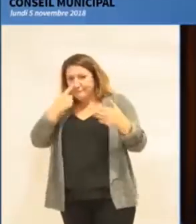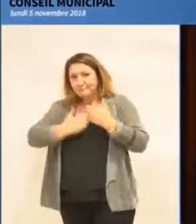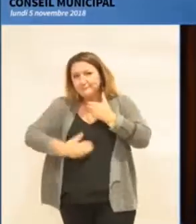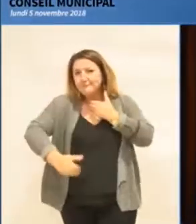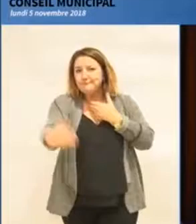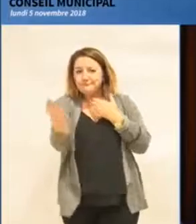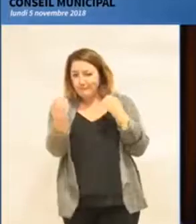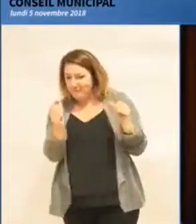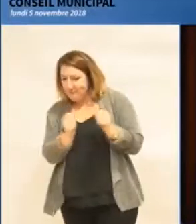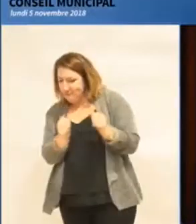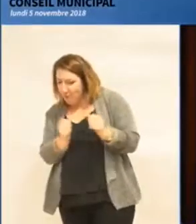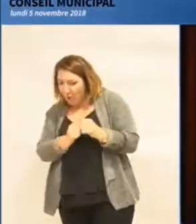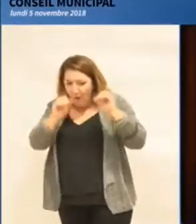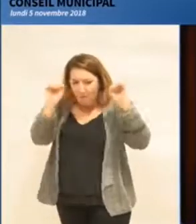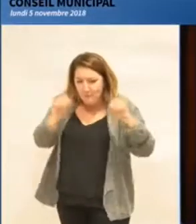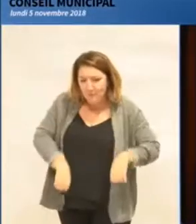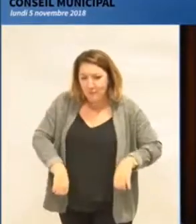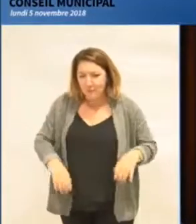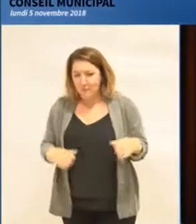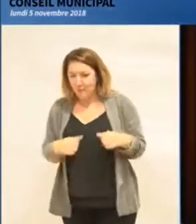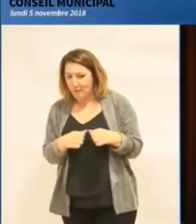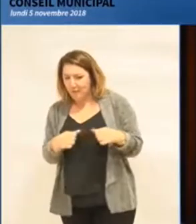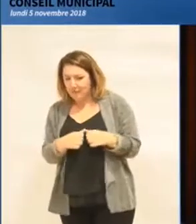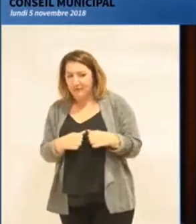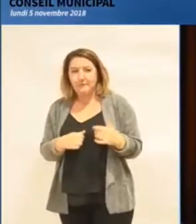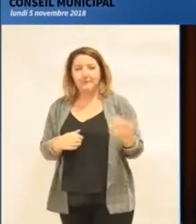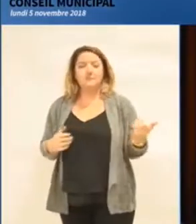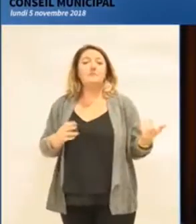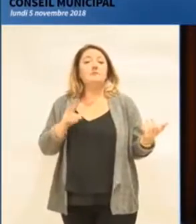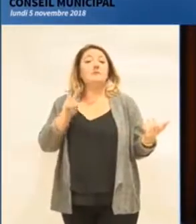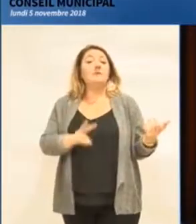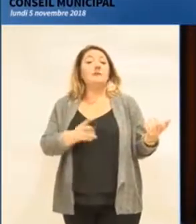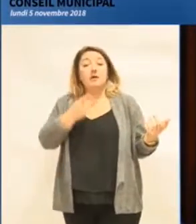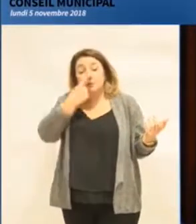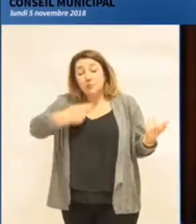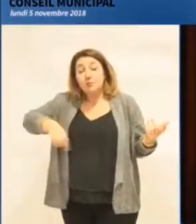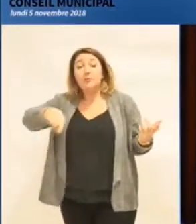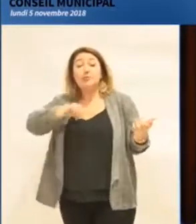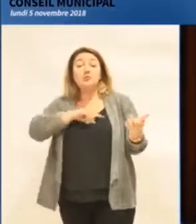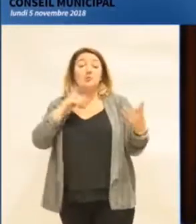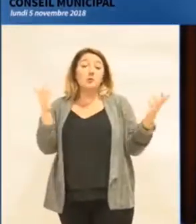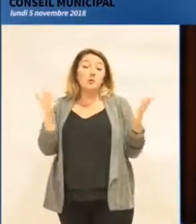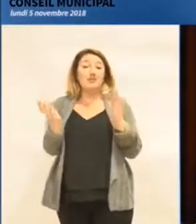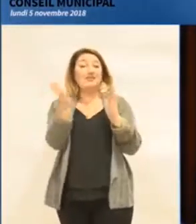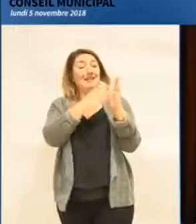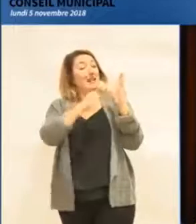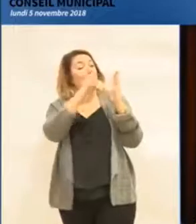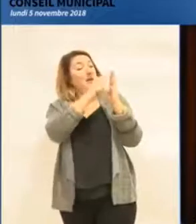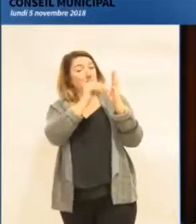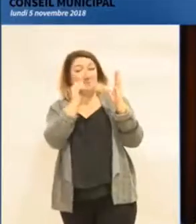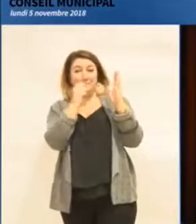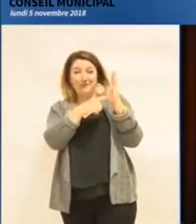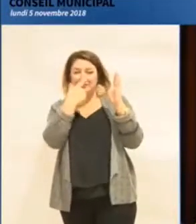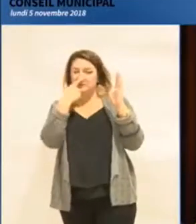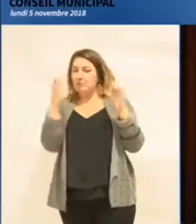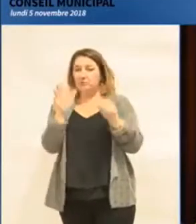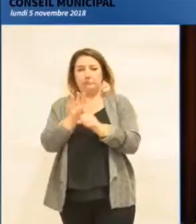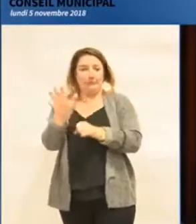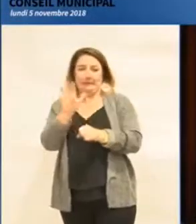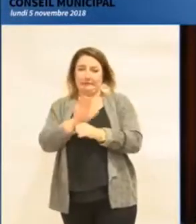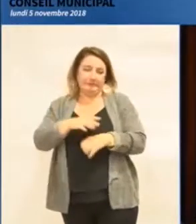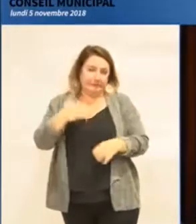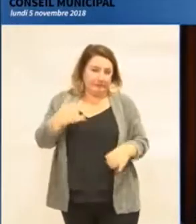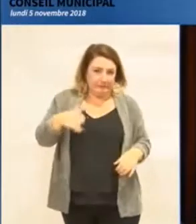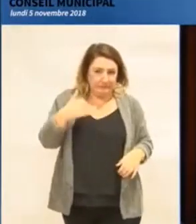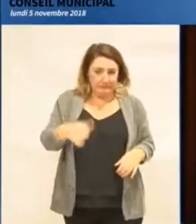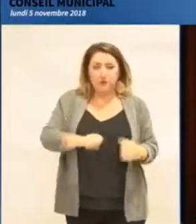faire. Nous n'y sommes pas, à nos yeux, si nous nous référons à cette seule délibération. La deuxième chose, c'est que nous